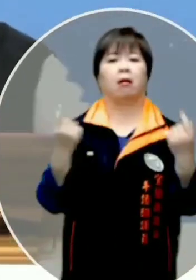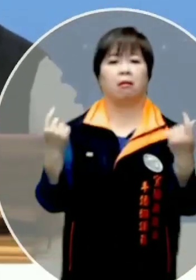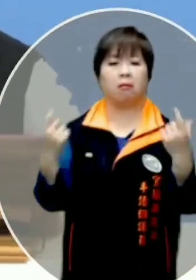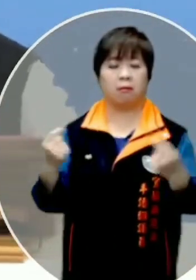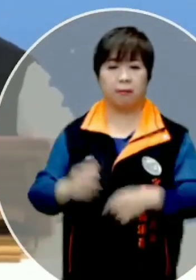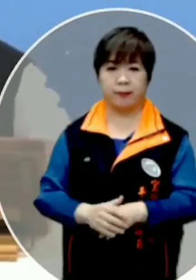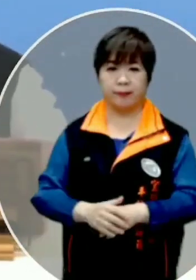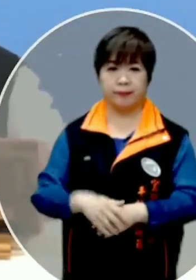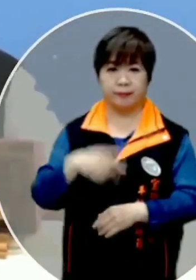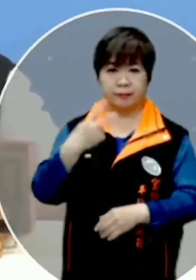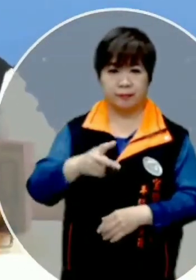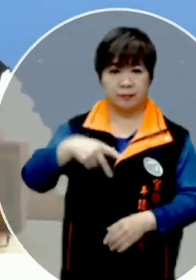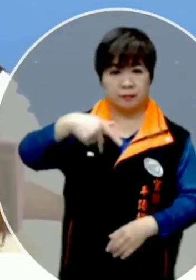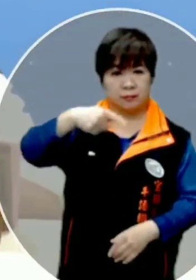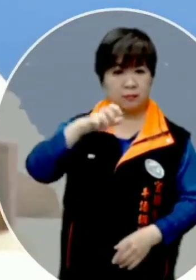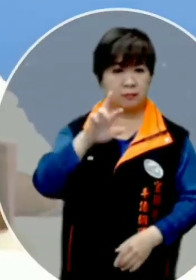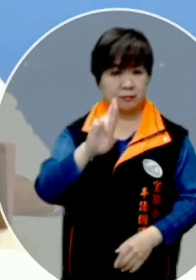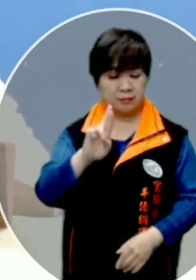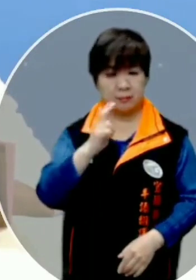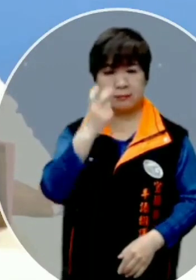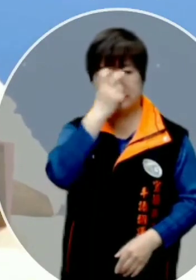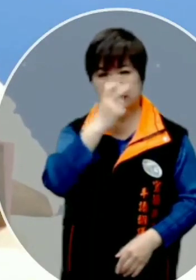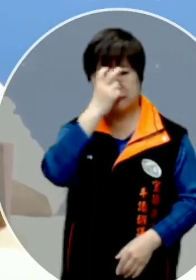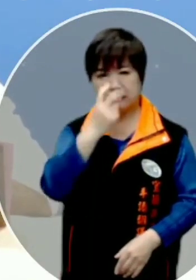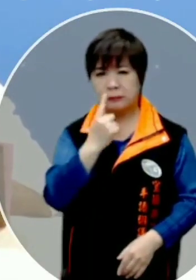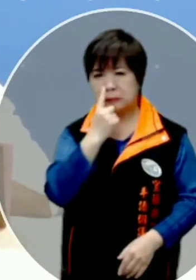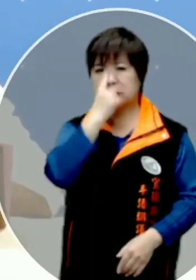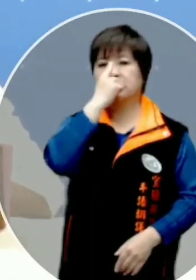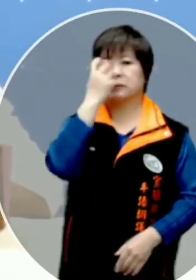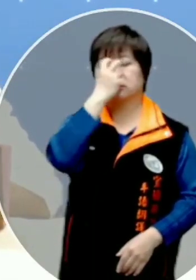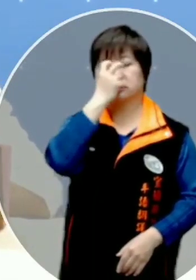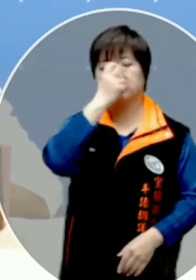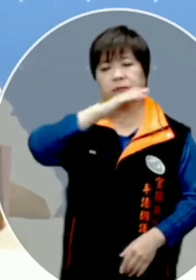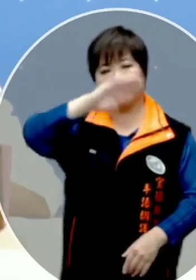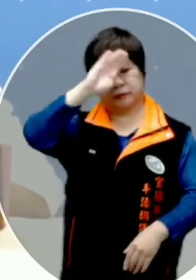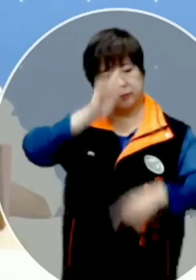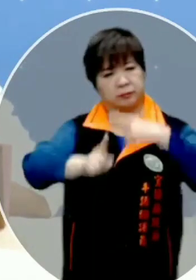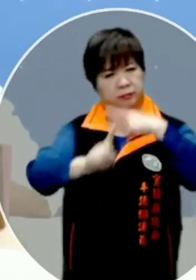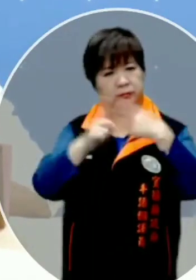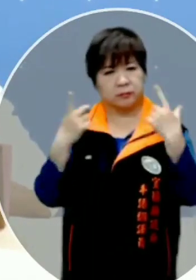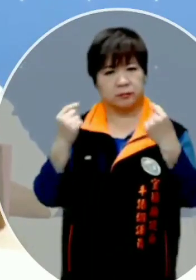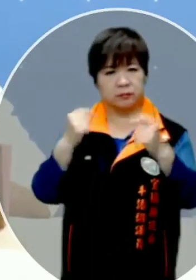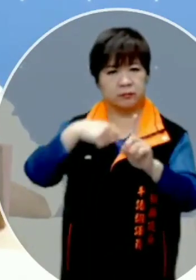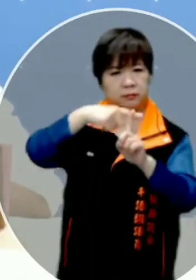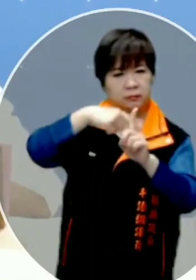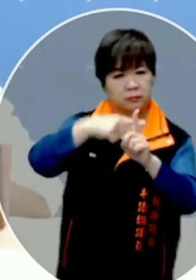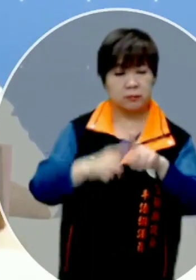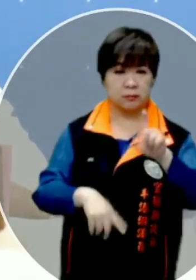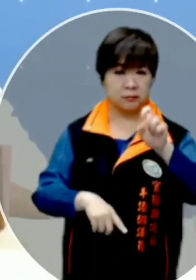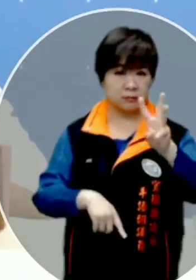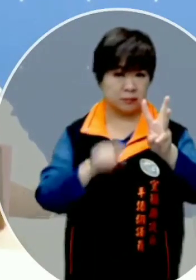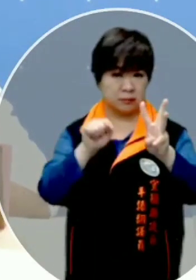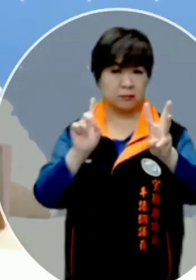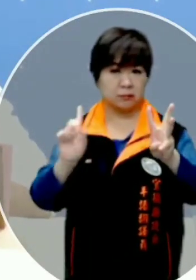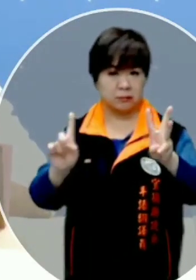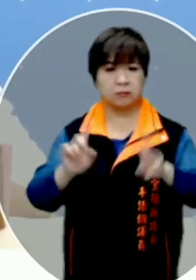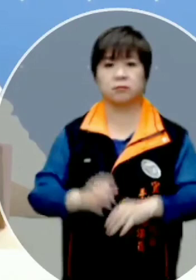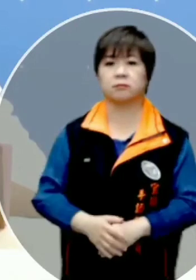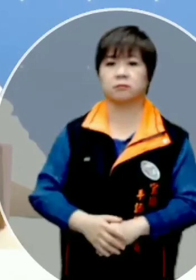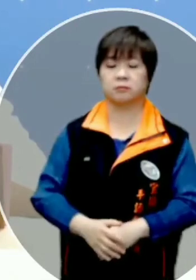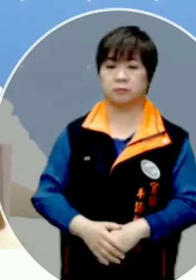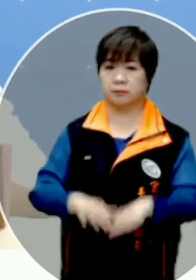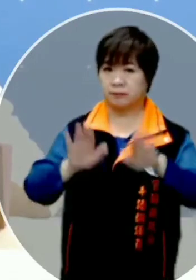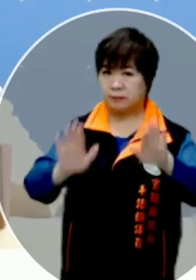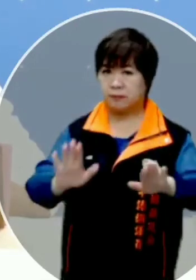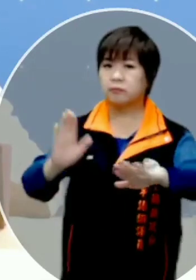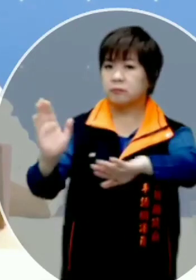步做 PCR 的这个筛检，不幸确诊 ，CT 值为13.1，因此呢，即日